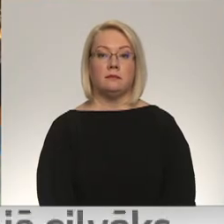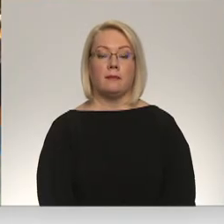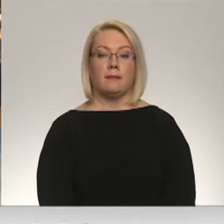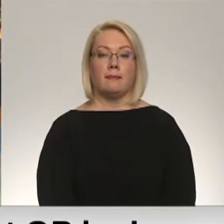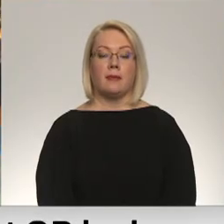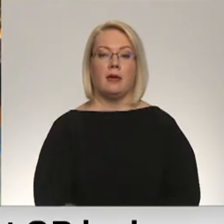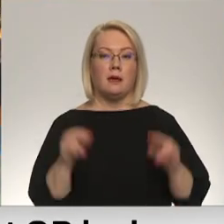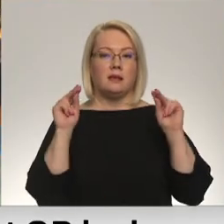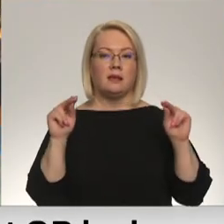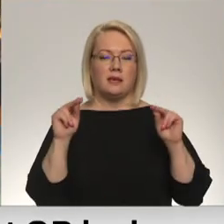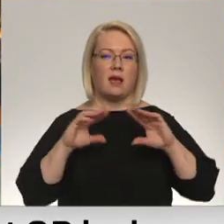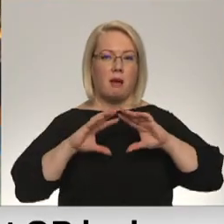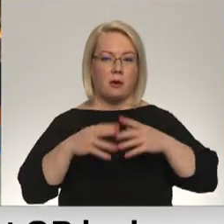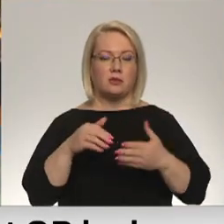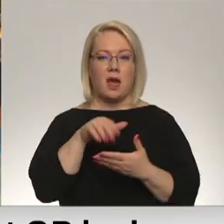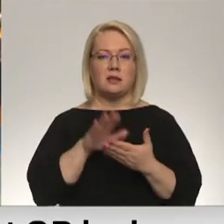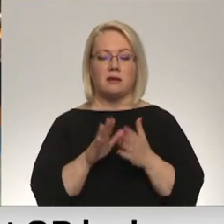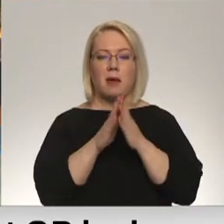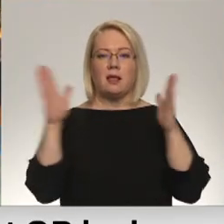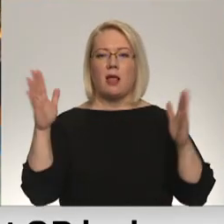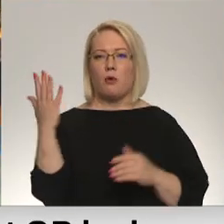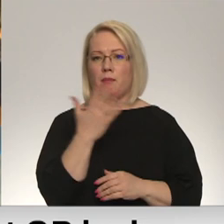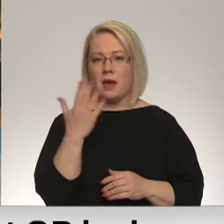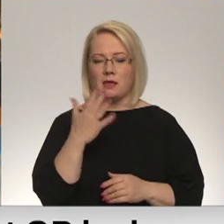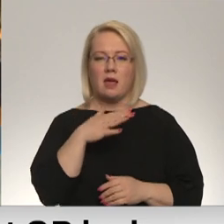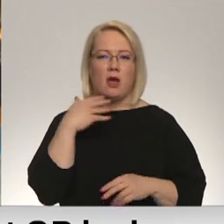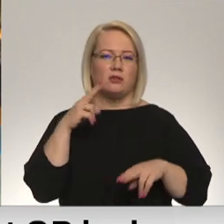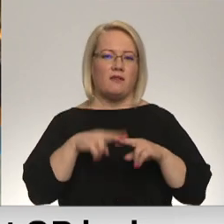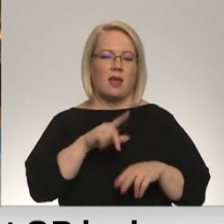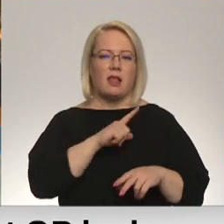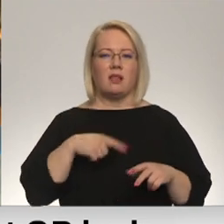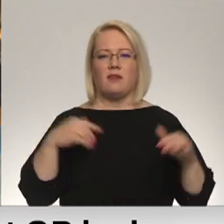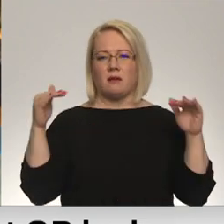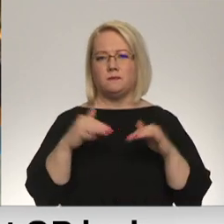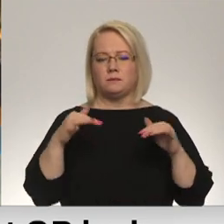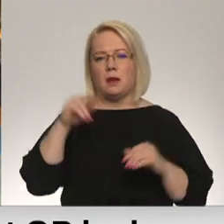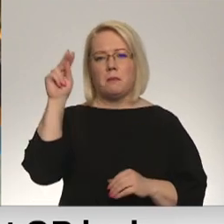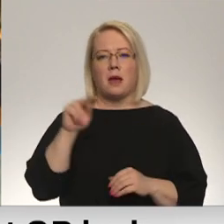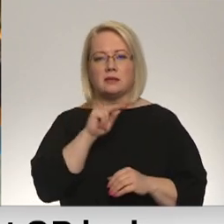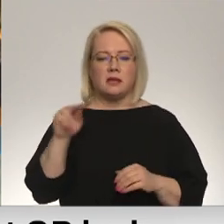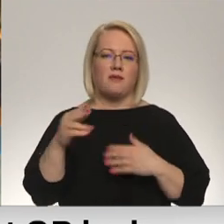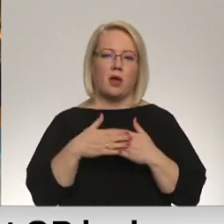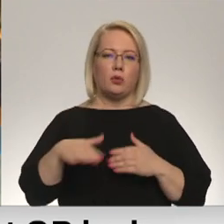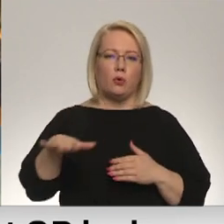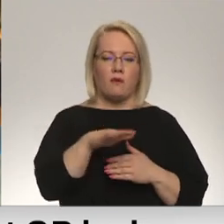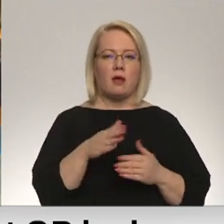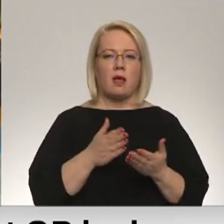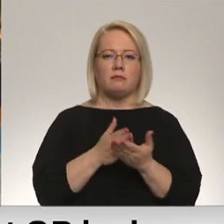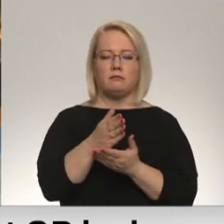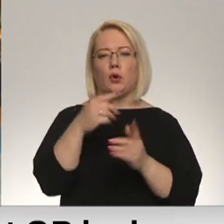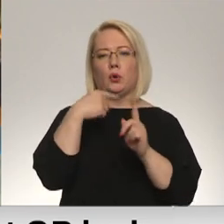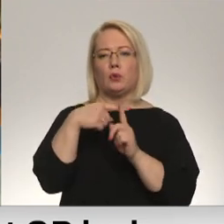Kristīgā pasaulē šodien atzīmē Lielo piekdienu. Daudzviet Latvijā ticīgie pulcējas baznīcās vai pie tām, lai dotos krusta ceļā